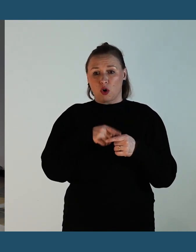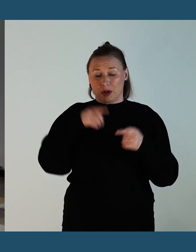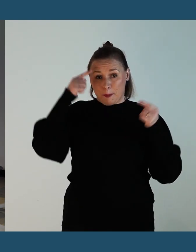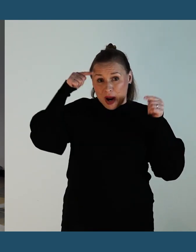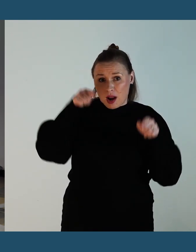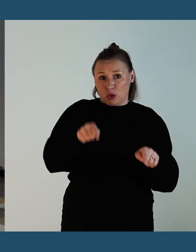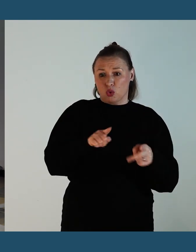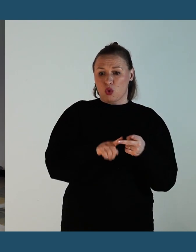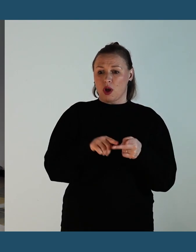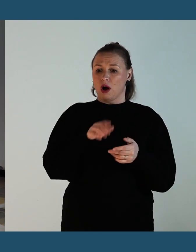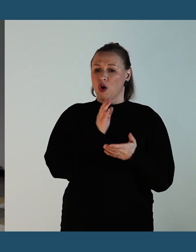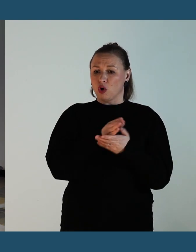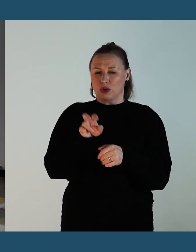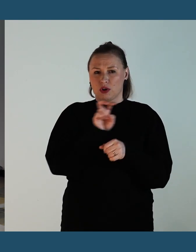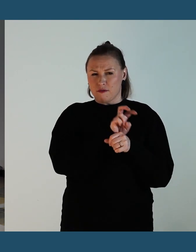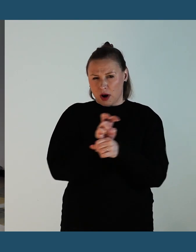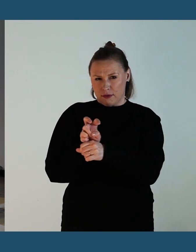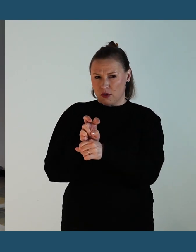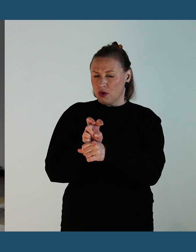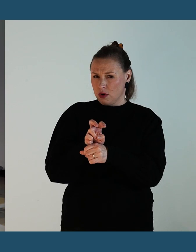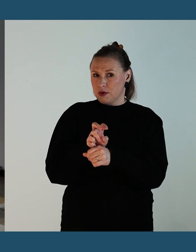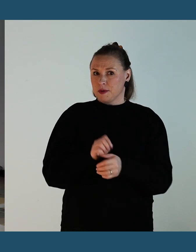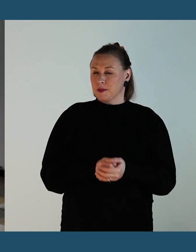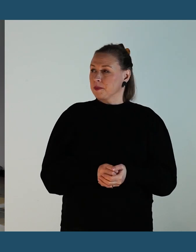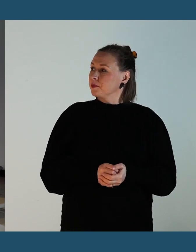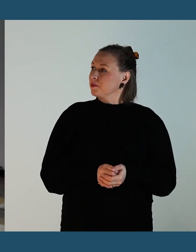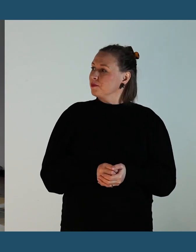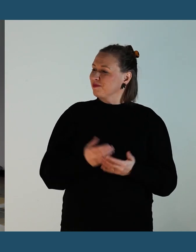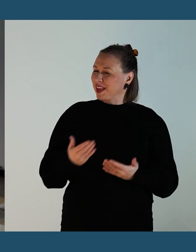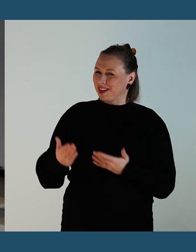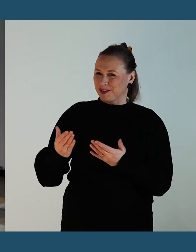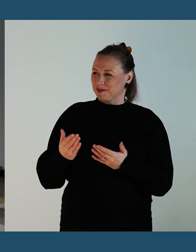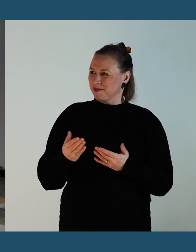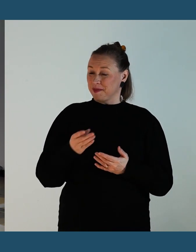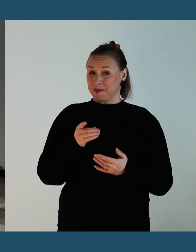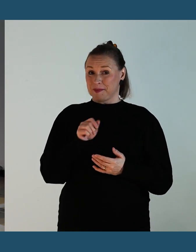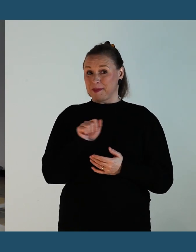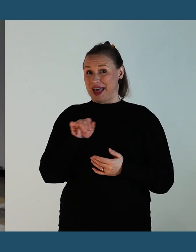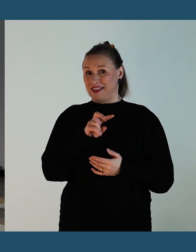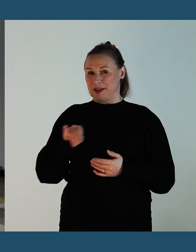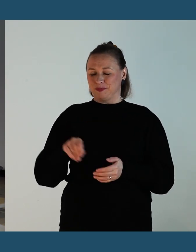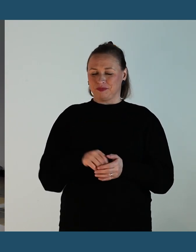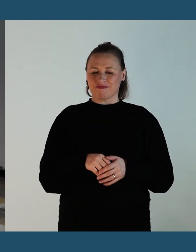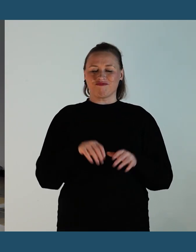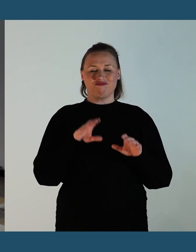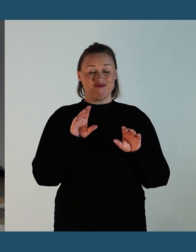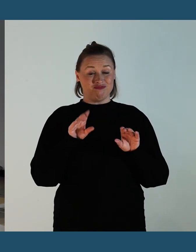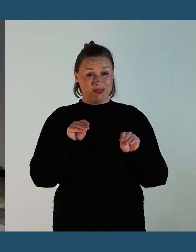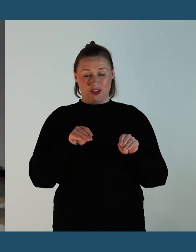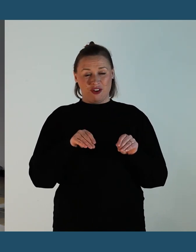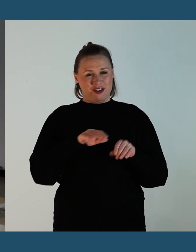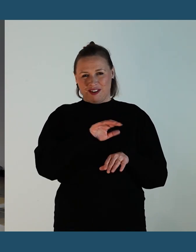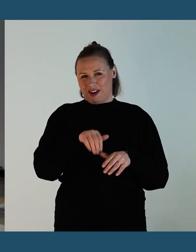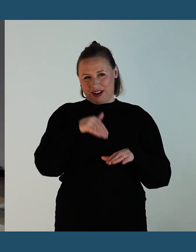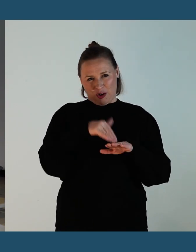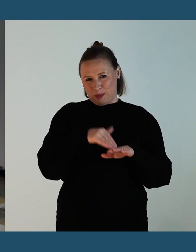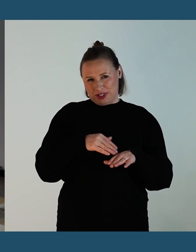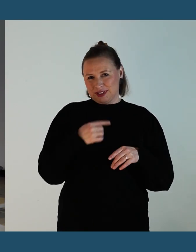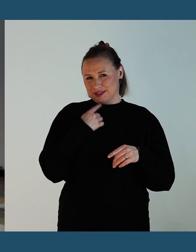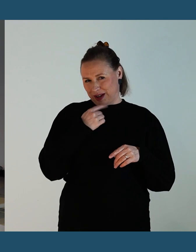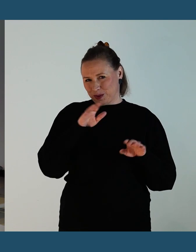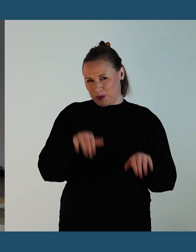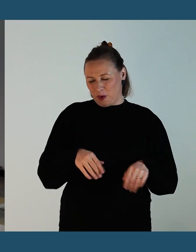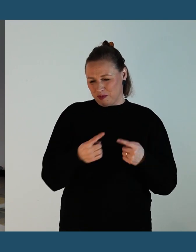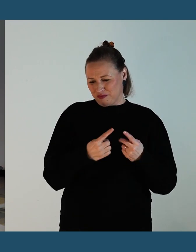oikeuksia. Hyvä, kiitos. Ja sitten vielä Päivi. Joo, kiitoksia. Eli Pajatso on tosiaan tyhjennetty, että ilman muuta niin